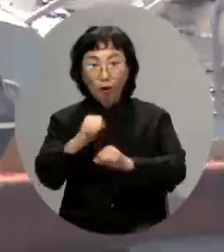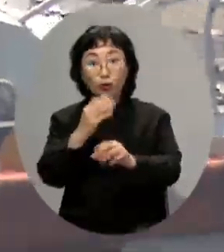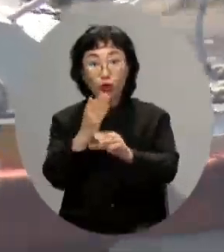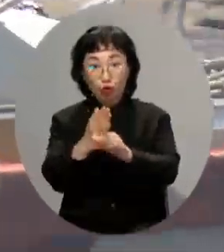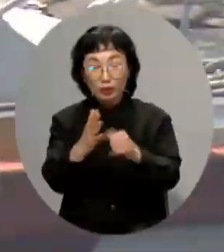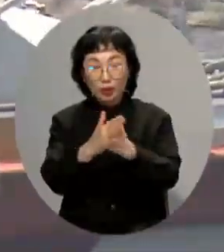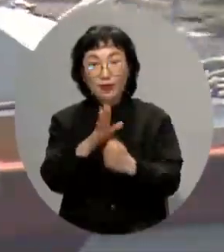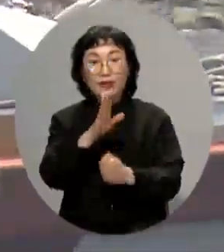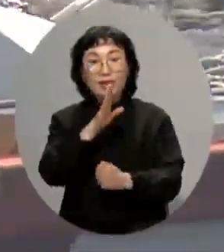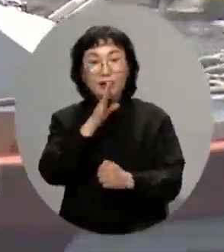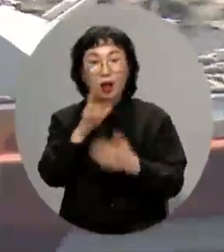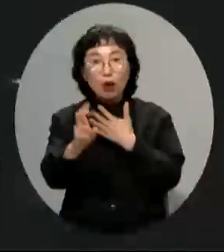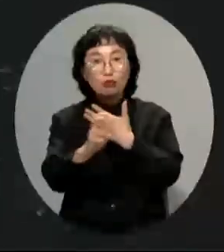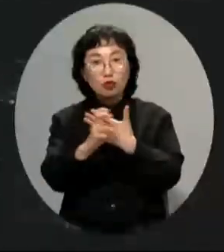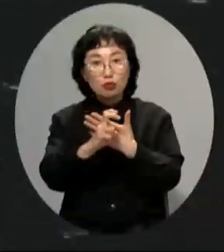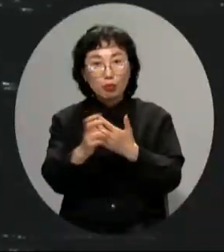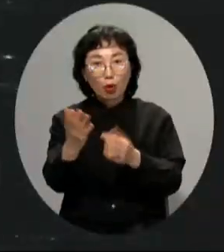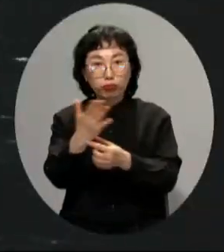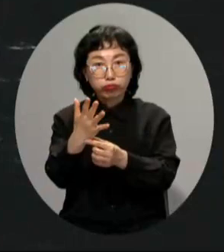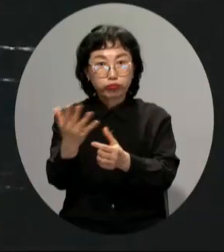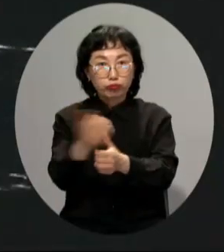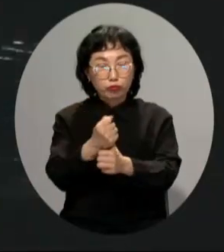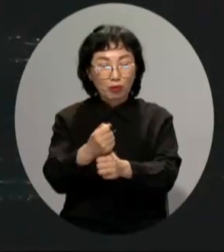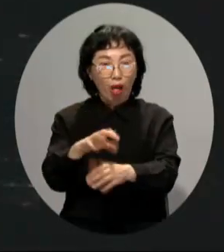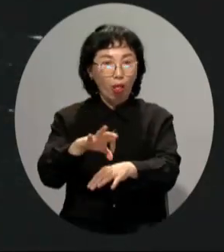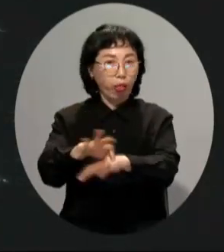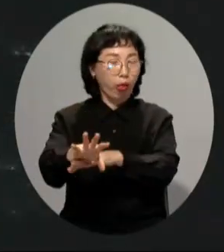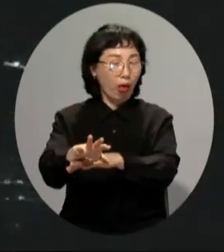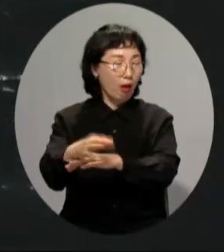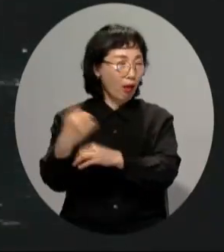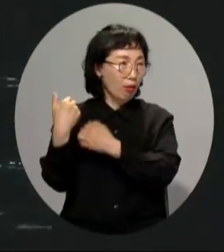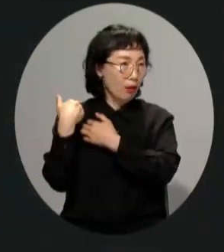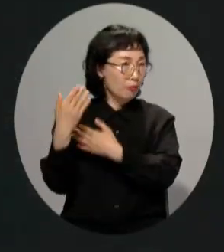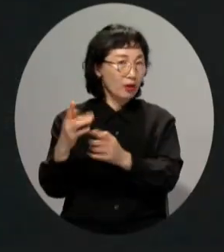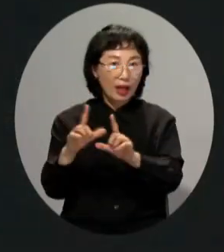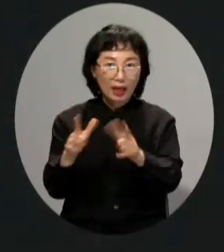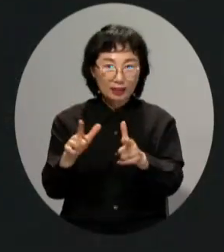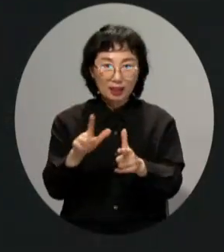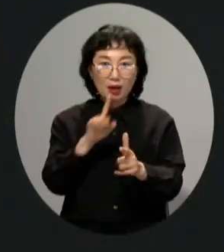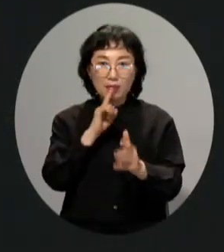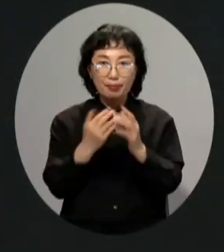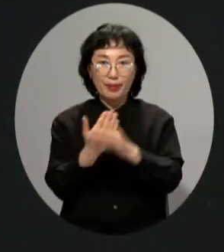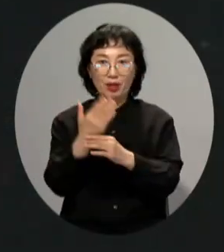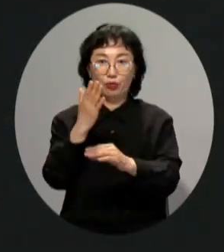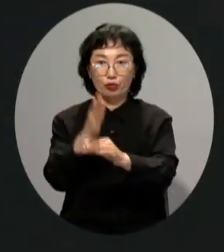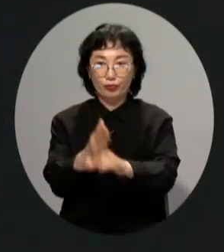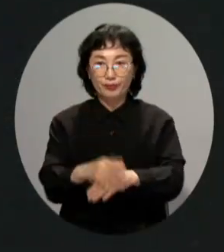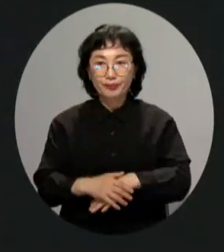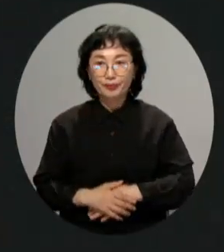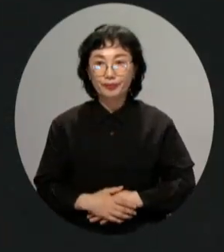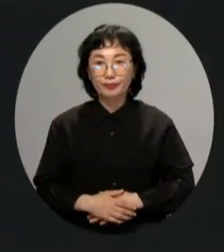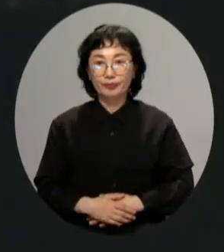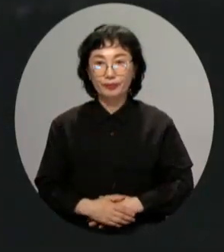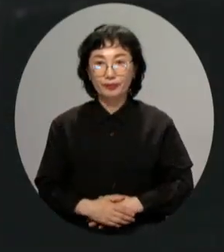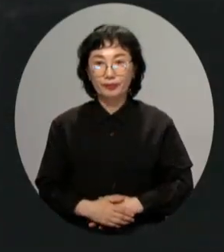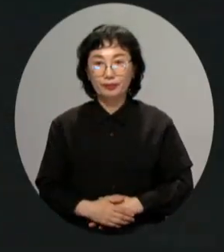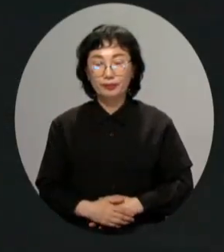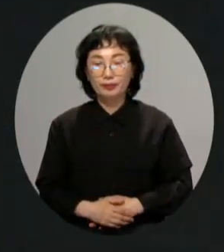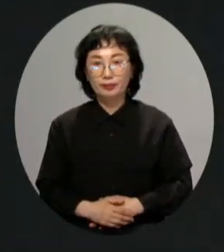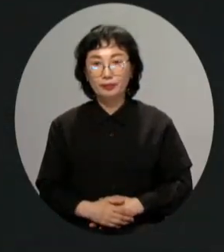사실상 불법 조업을 방관한 것 아니냐는 의문만 이어지고 있습니다 있습니다 MBC 뉴스 전